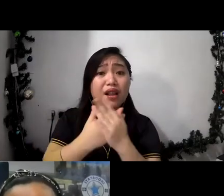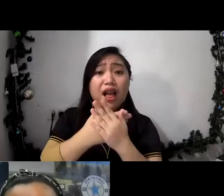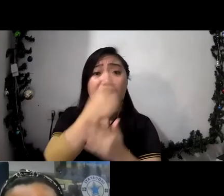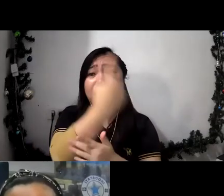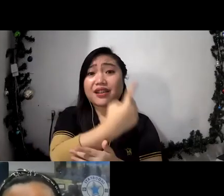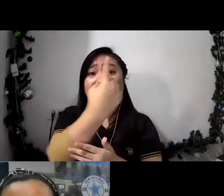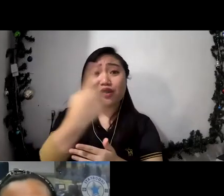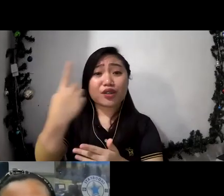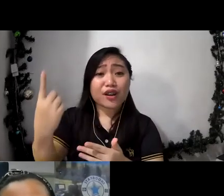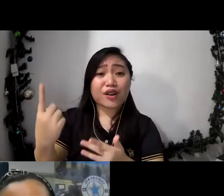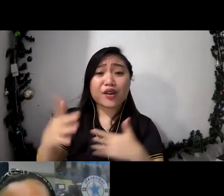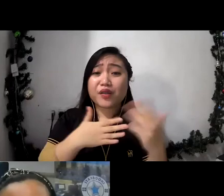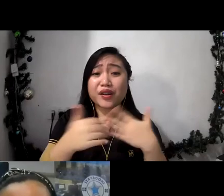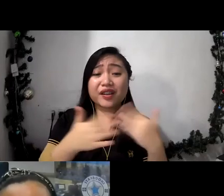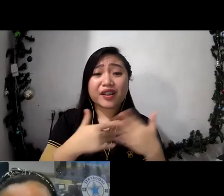ano yung